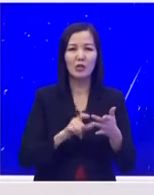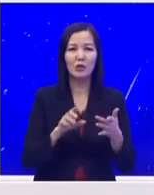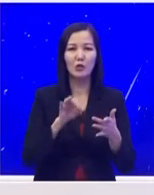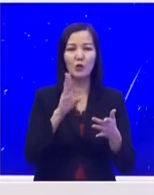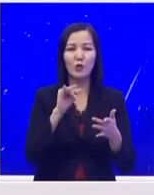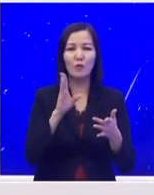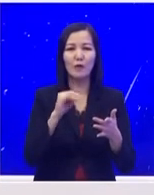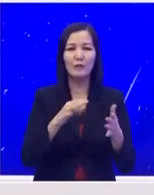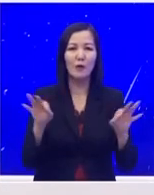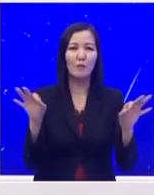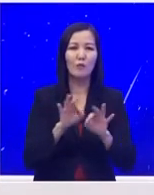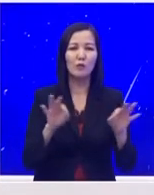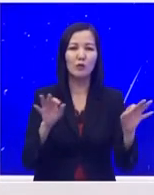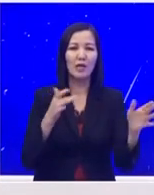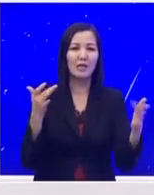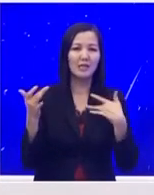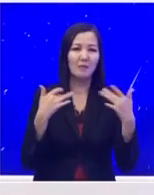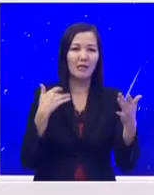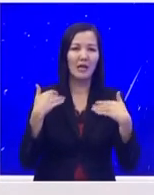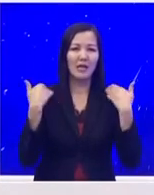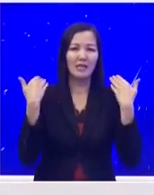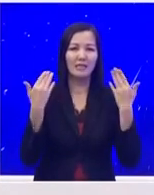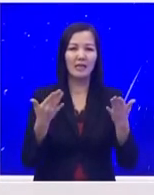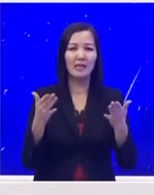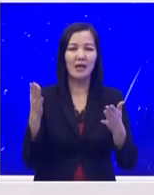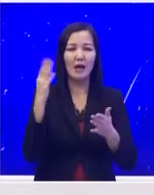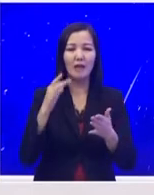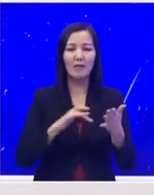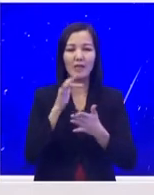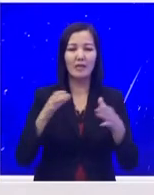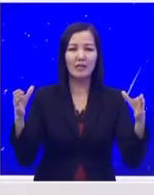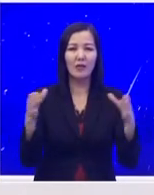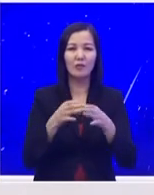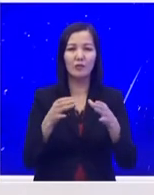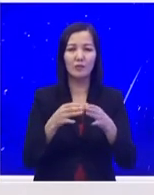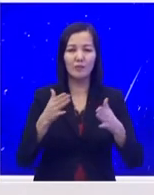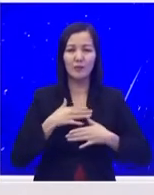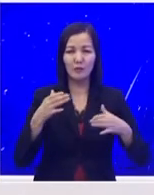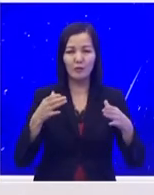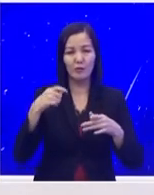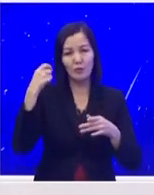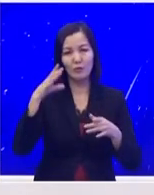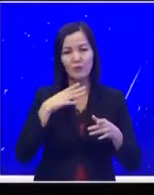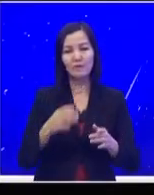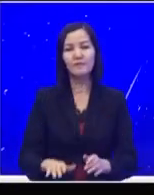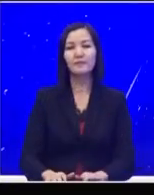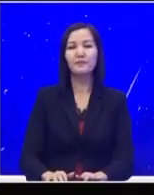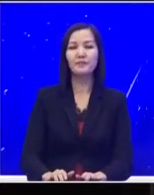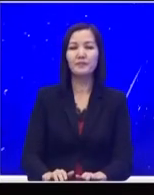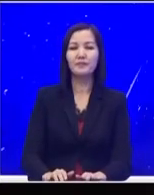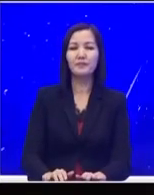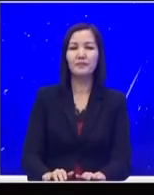спектаклі сахналанды. Алматы қаласынан келген өнер ұжымының қойылымын тамашалауға тілшіміз барып қайтты.